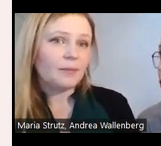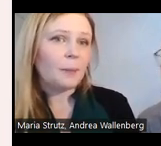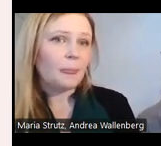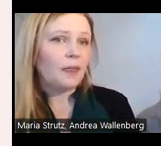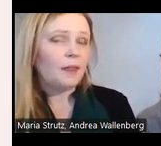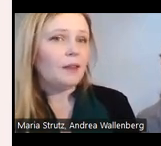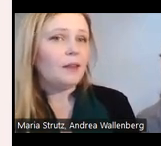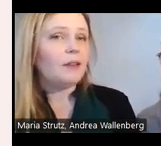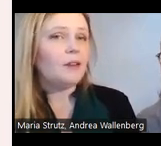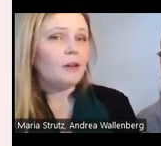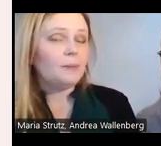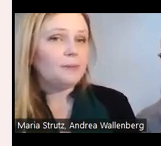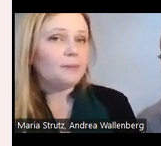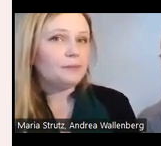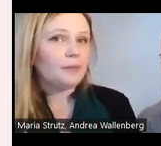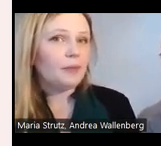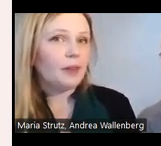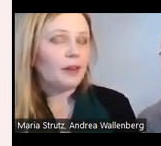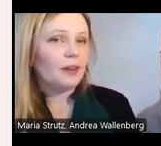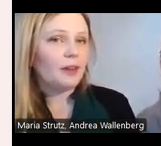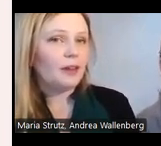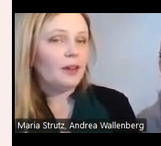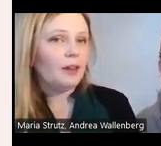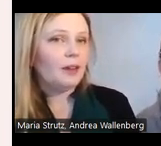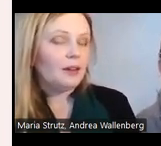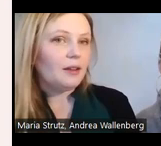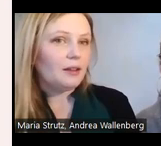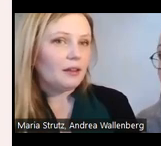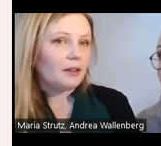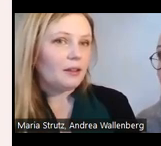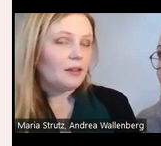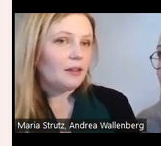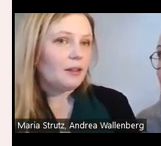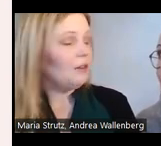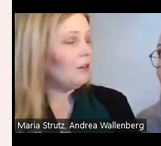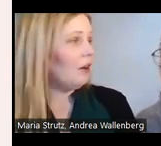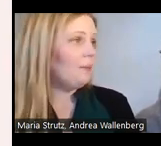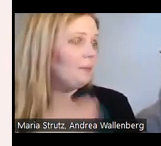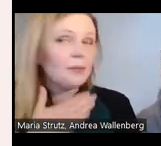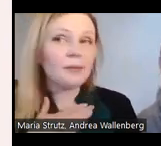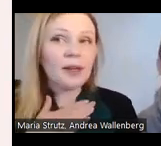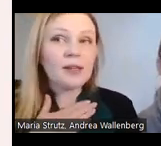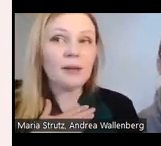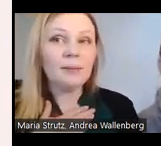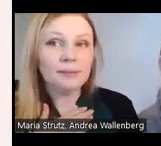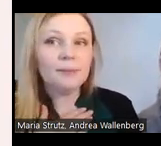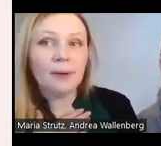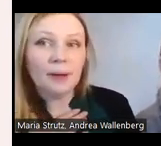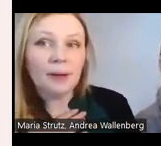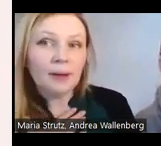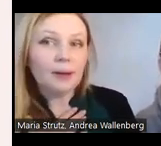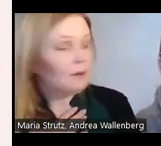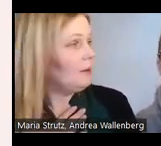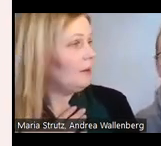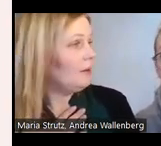släktingar eller gosedjur eller snuttefilten och sånt. Och där behöver man ju också ha lite span på vad som är viktigt för barnet. Ja. Om det är ett random gosedjur